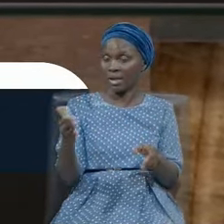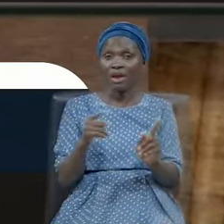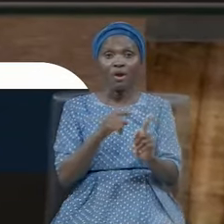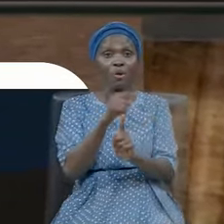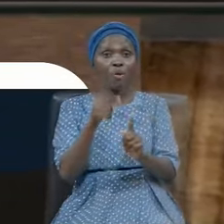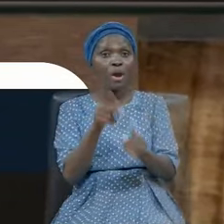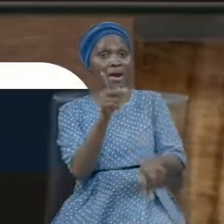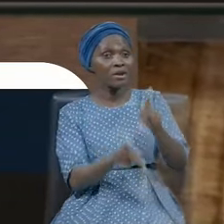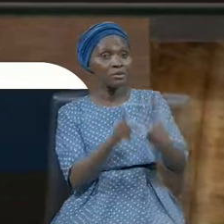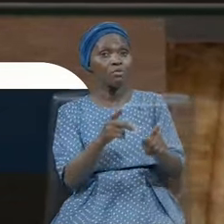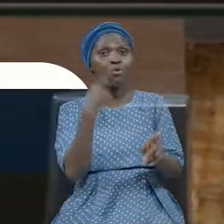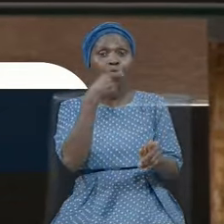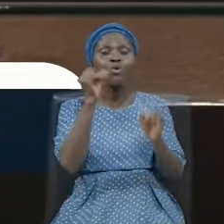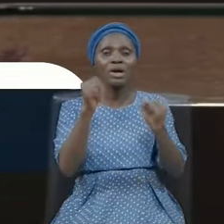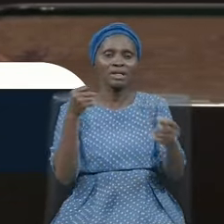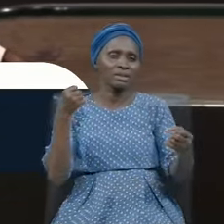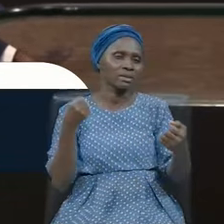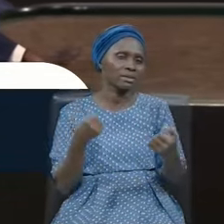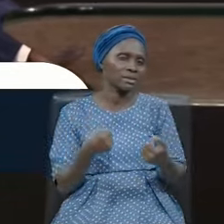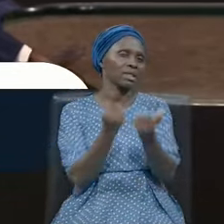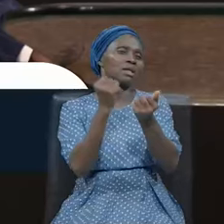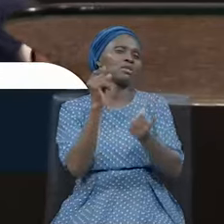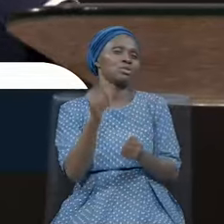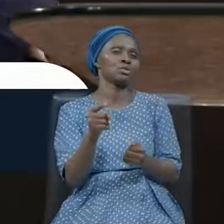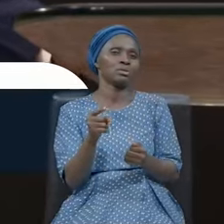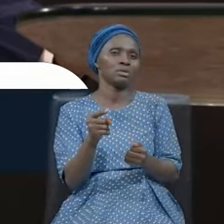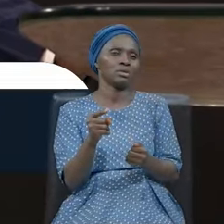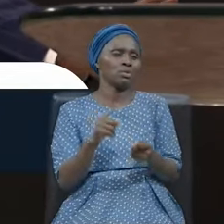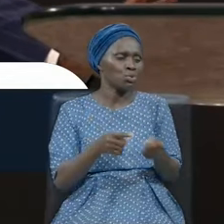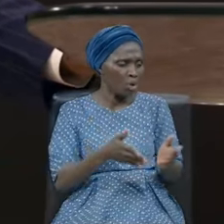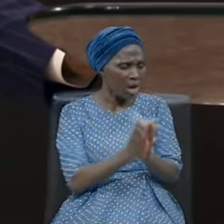quand les gens qui peuvent vous défier, mais pourquoi tu fais ça?